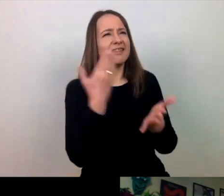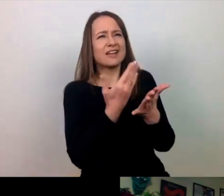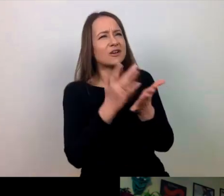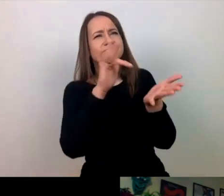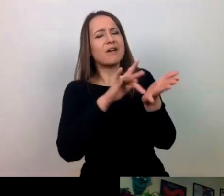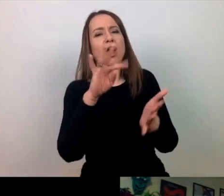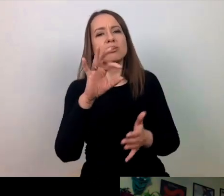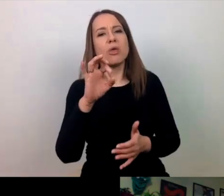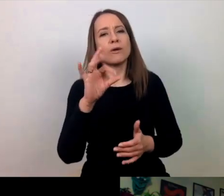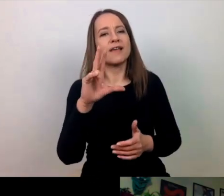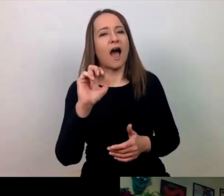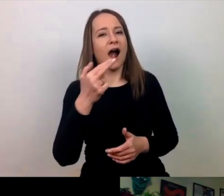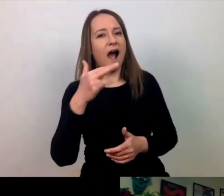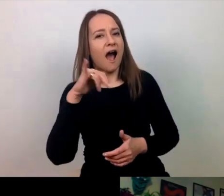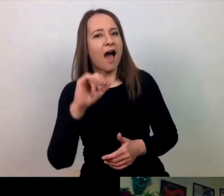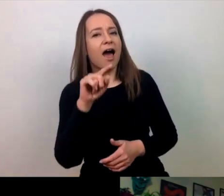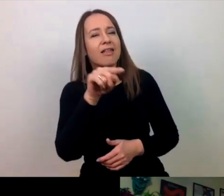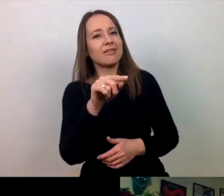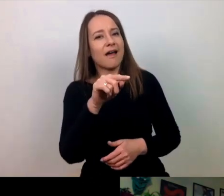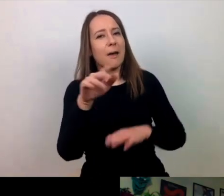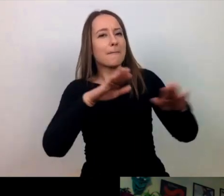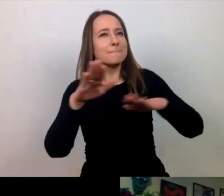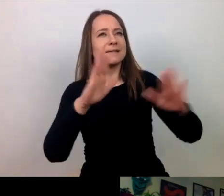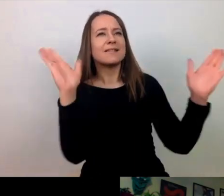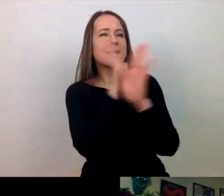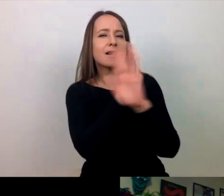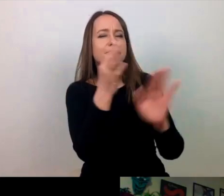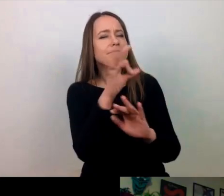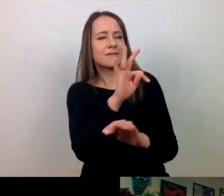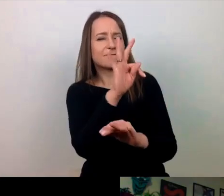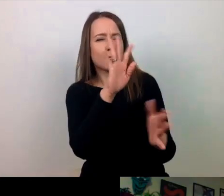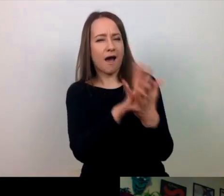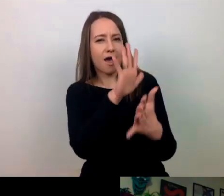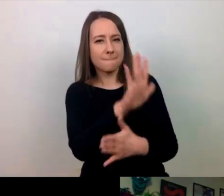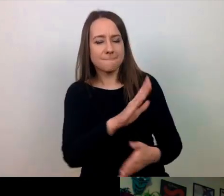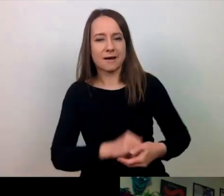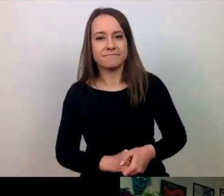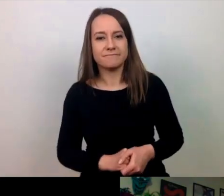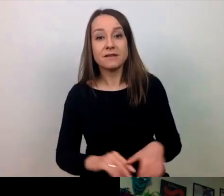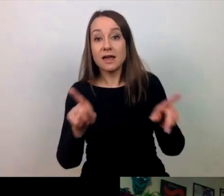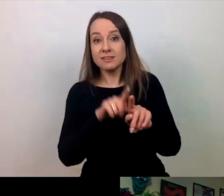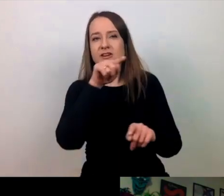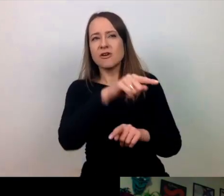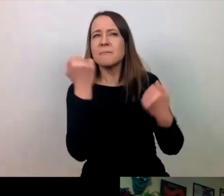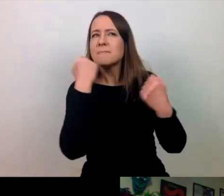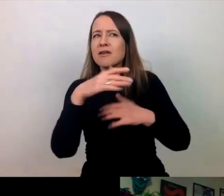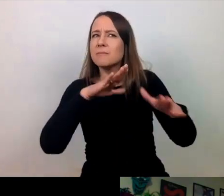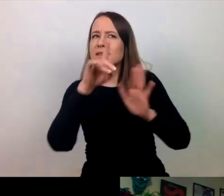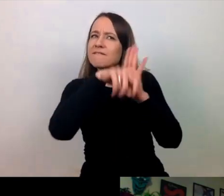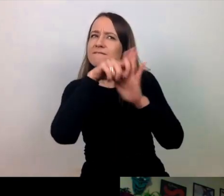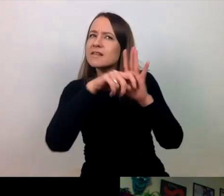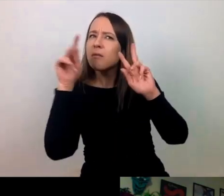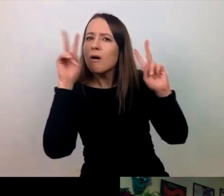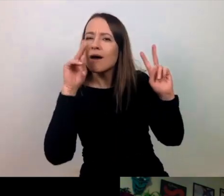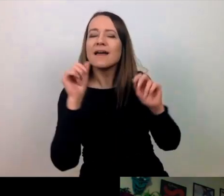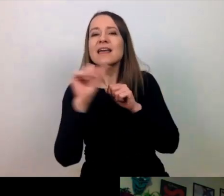taki swój magnetyczny klimat, a poza tym też, tak jak sam powiedziałeś, ona się bardzo filmowo kojarzy. Jest co najmniej kilka filmów,